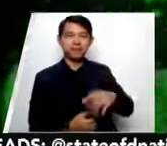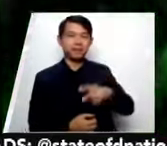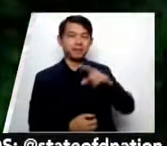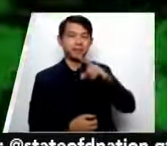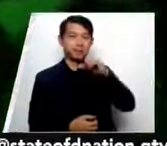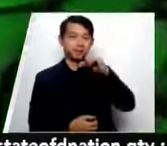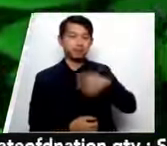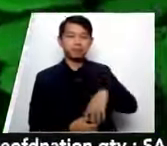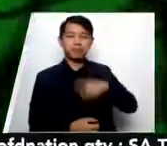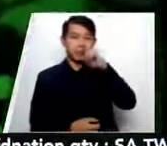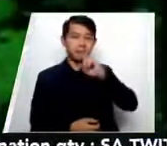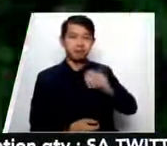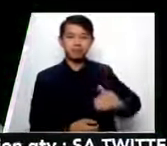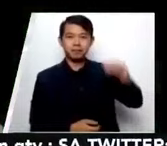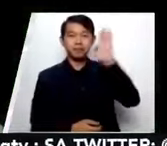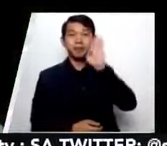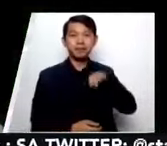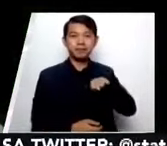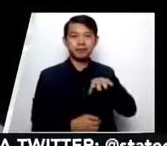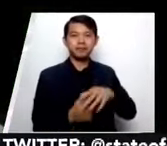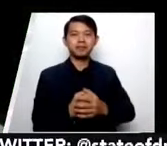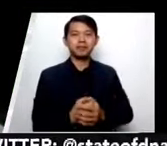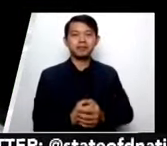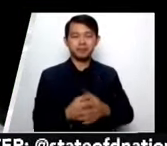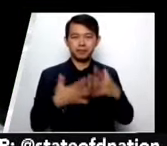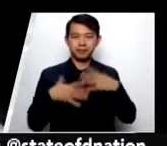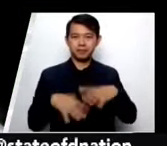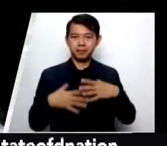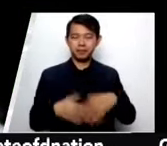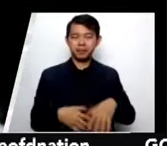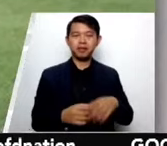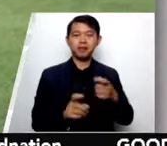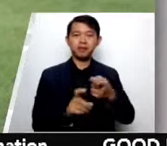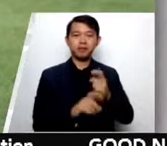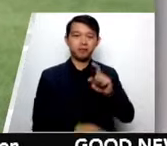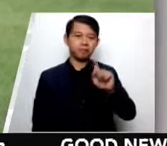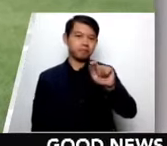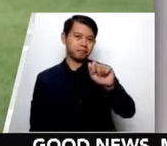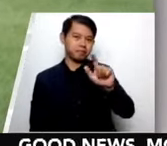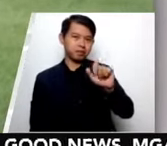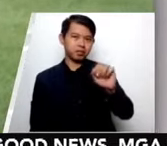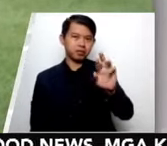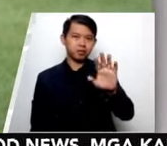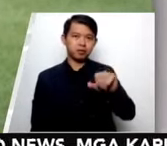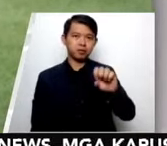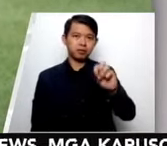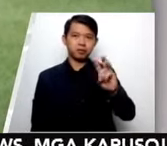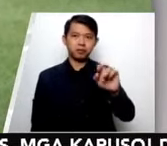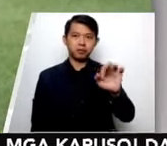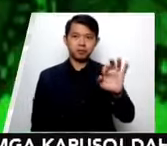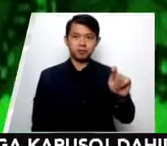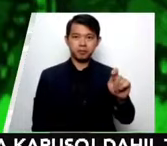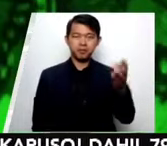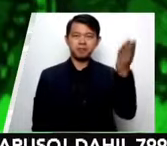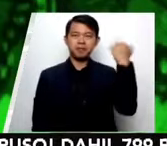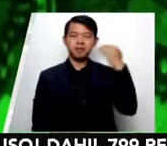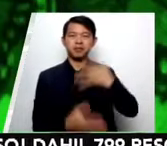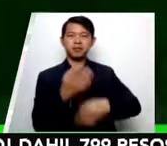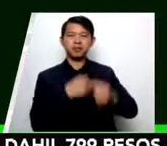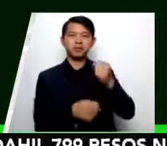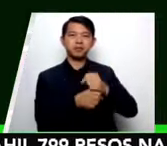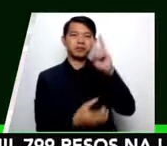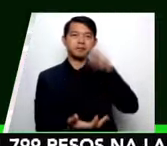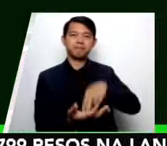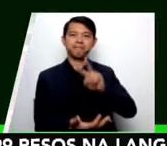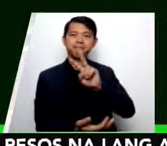de la renta masterpiece na red carpet look ni Taylor Swift sa Grammy Awards Nong 2021 we like your butterfly jacket